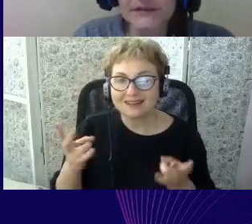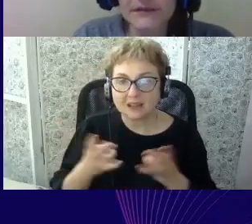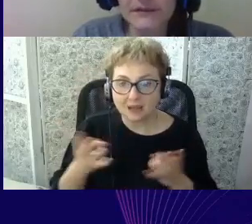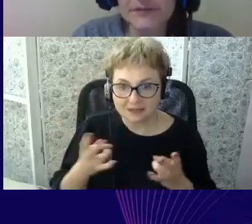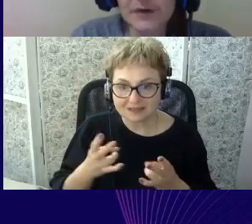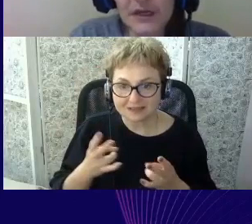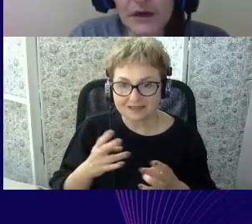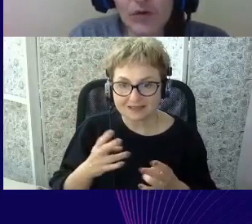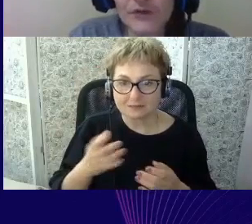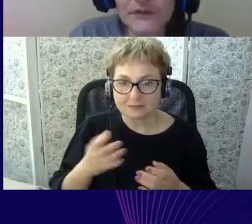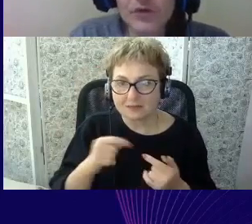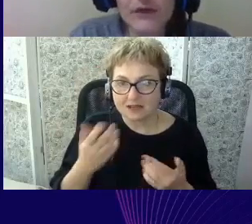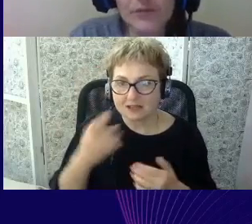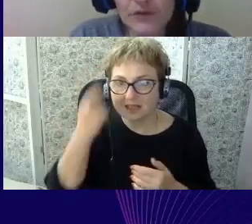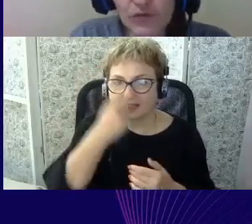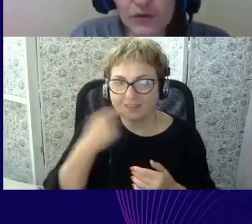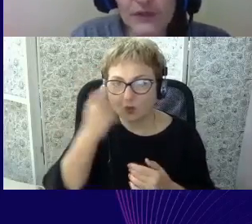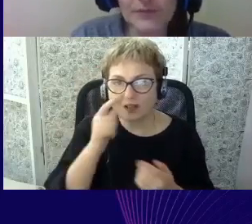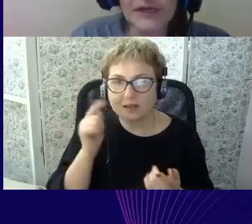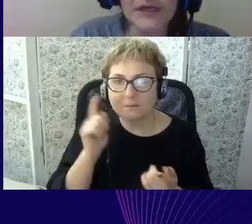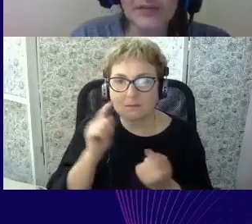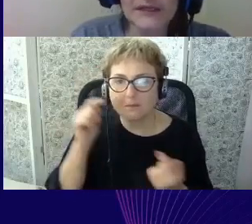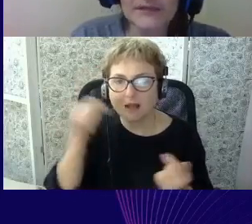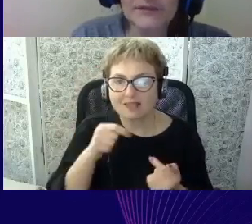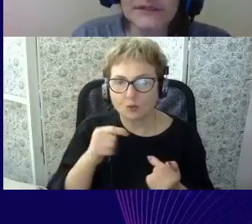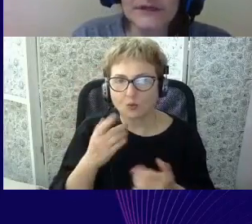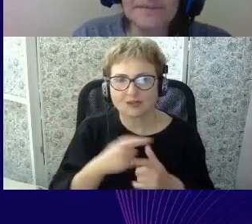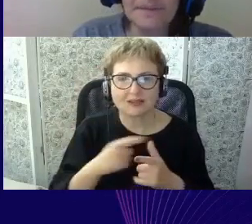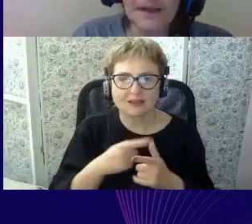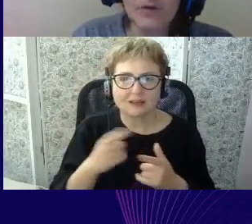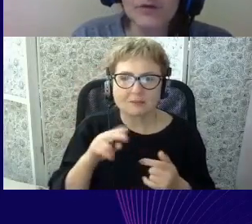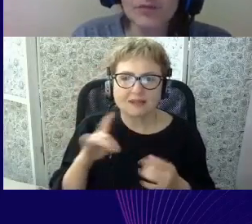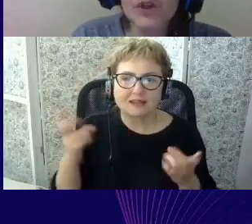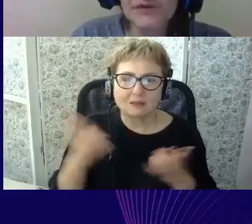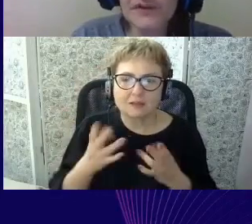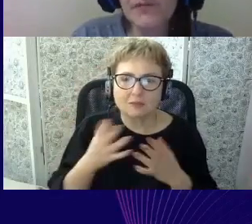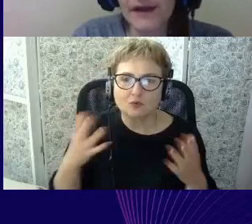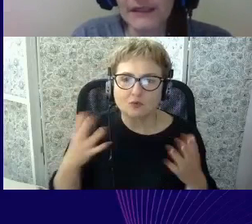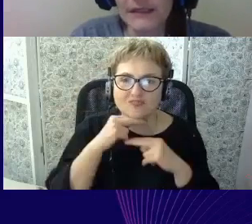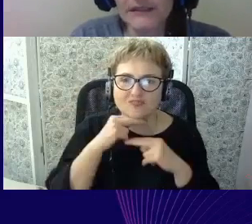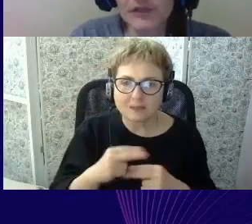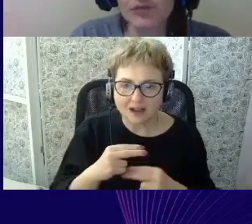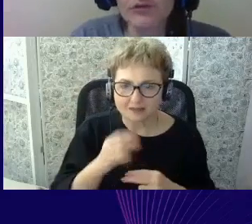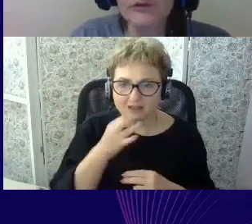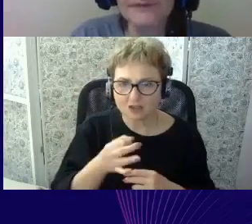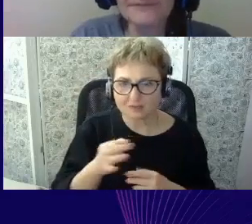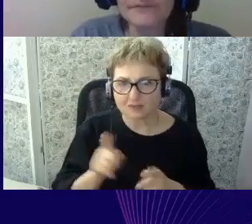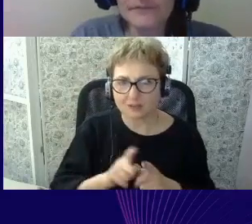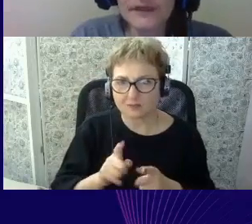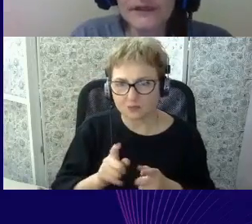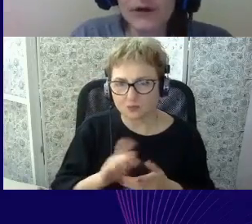необходимости применения какого-то индивидуального подхода, при необходимости какого-то большего внимания, да, скажем